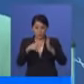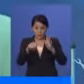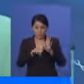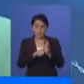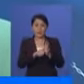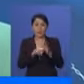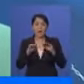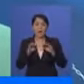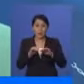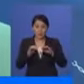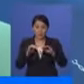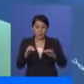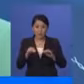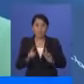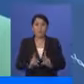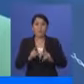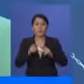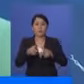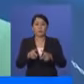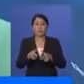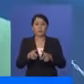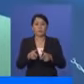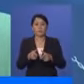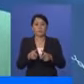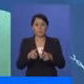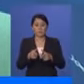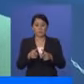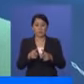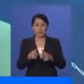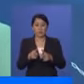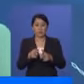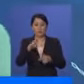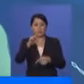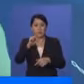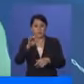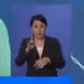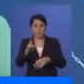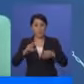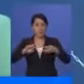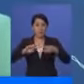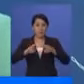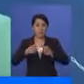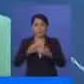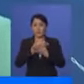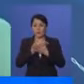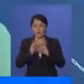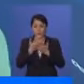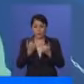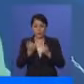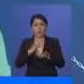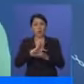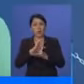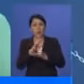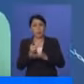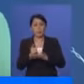960 оқушыны қабылдап отырмыз. Кадр мәселесі бізде жоқ. Кадрмен